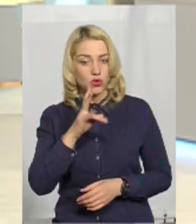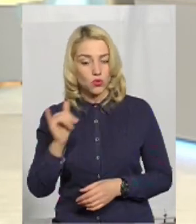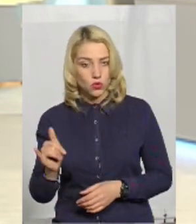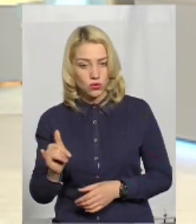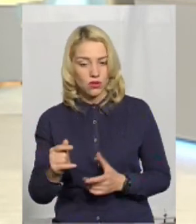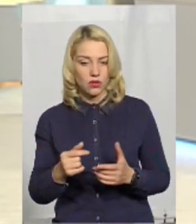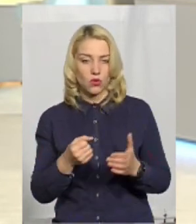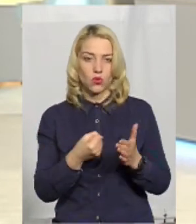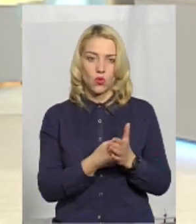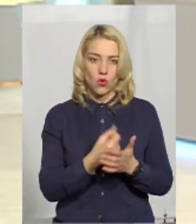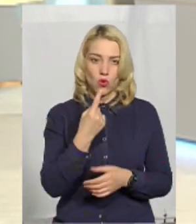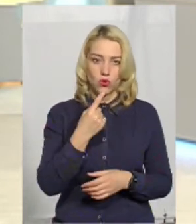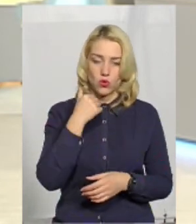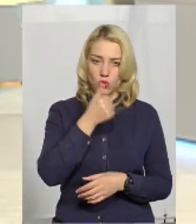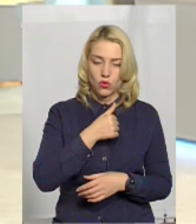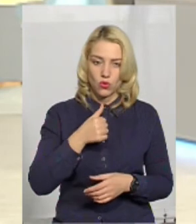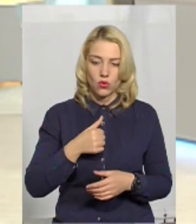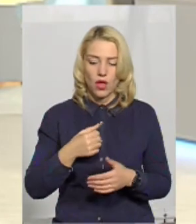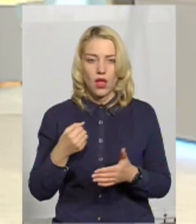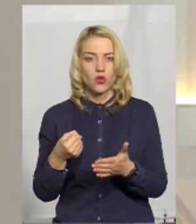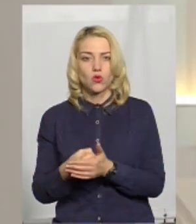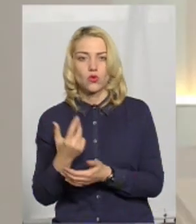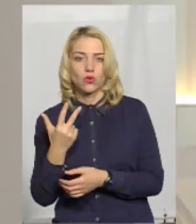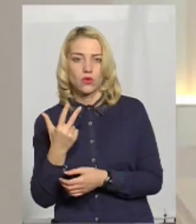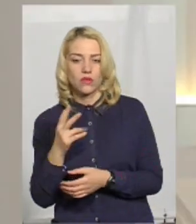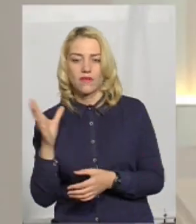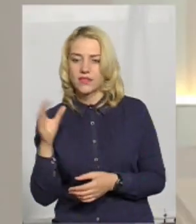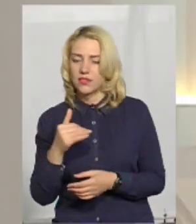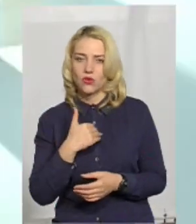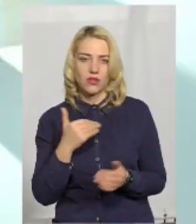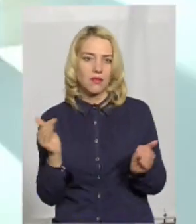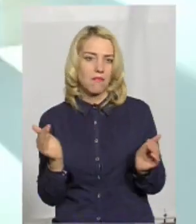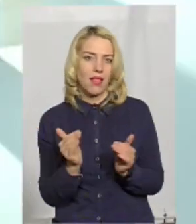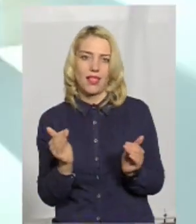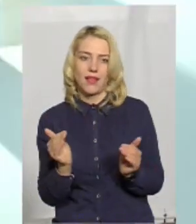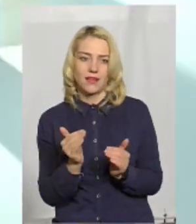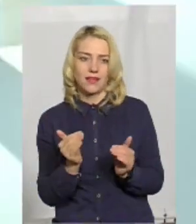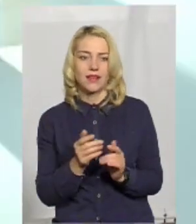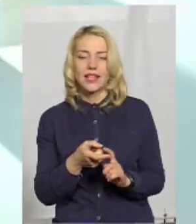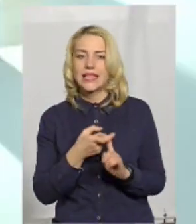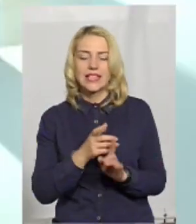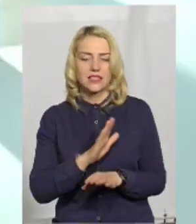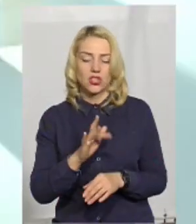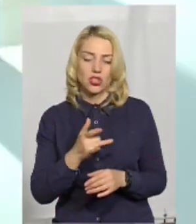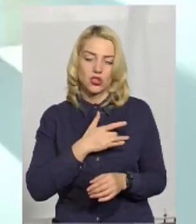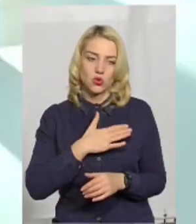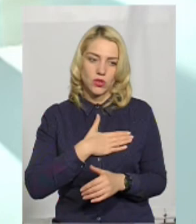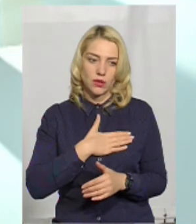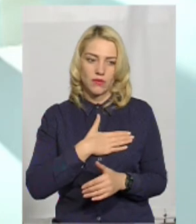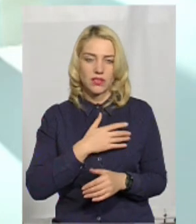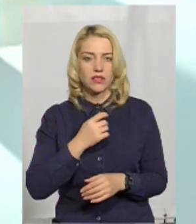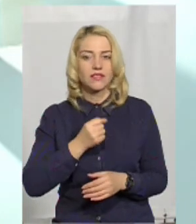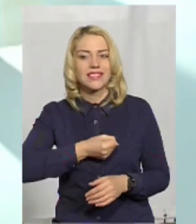або до року, або до 3 років. Тобто маленьких? Всі хочуть маленьких. Незалежно від того, чи усиновителі вже в